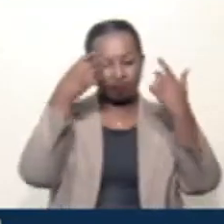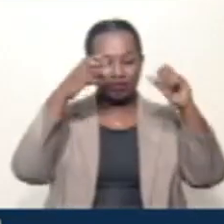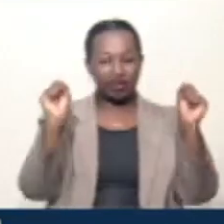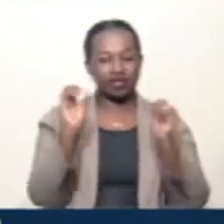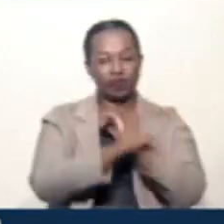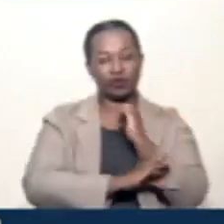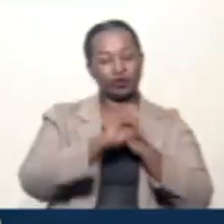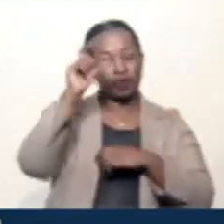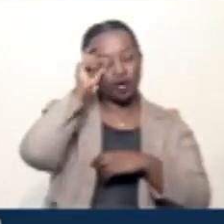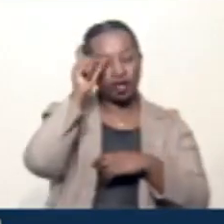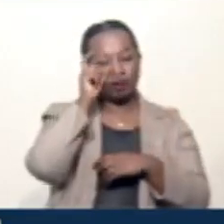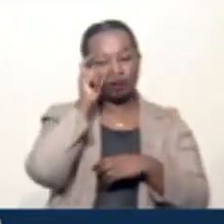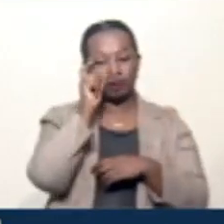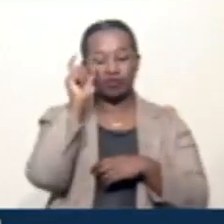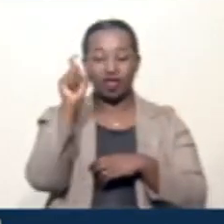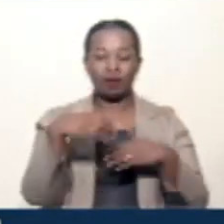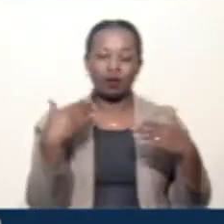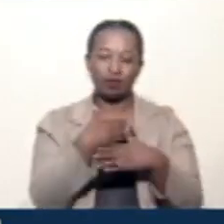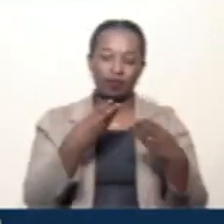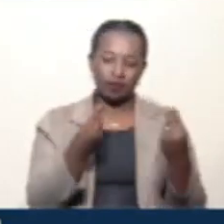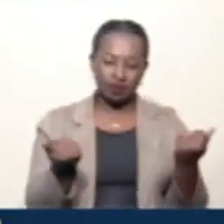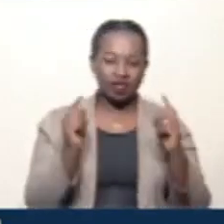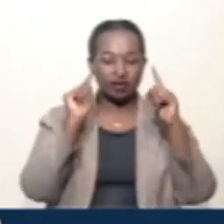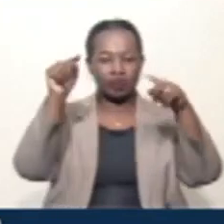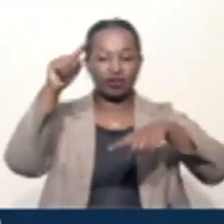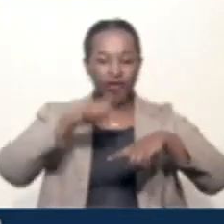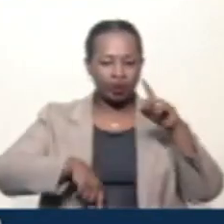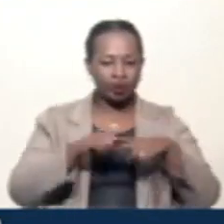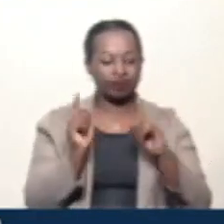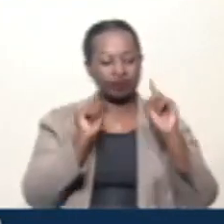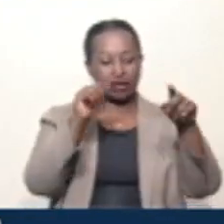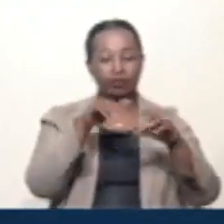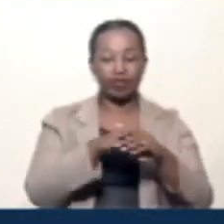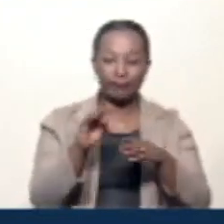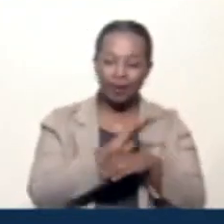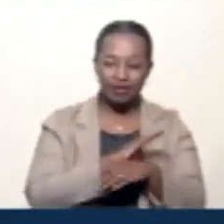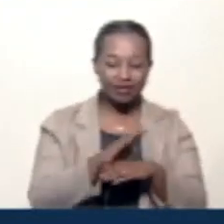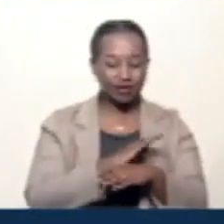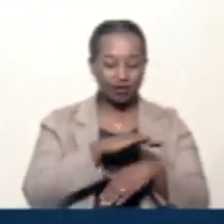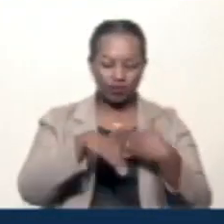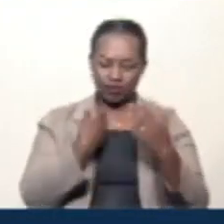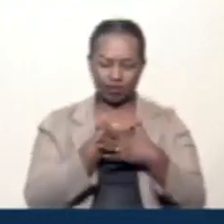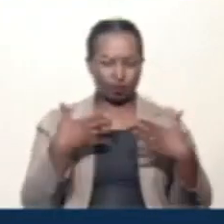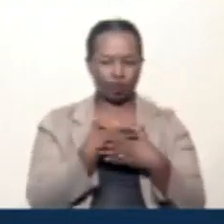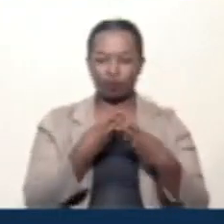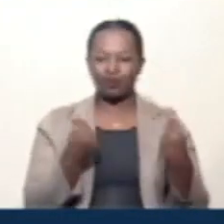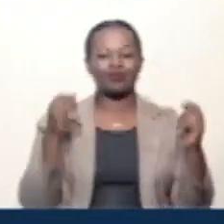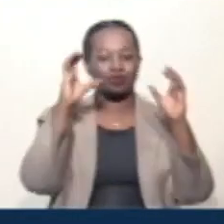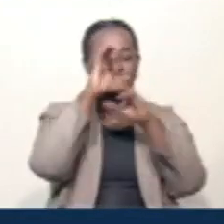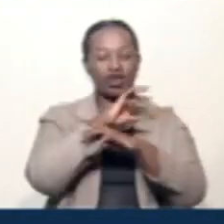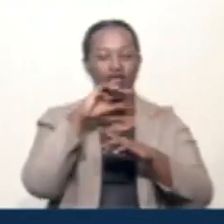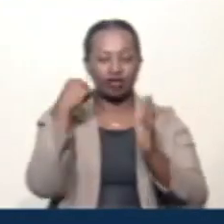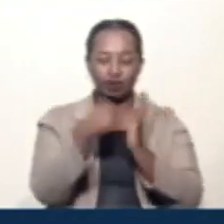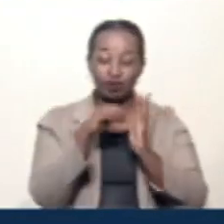Kagame batinyuke bajye muri politike batinyuke bajye muri business batinyuke twese dushaka ibisubizo